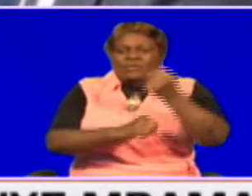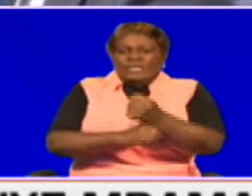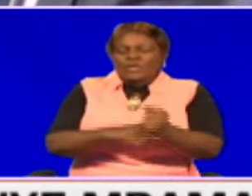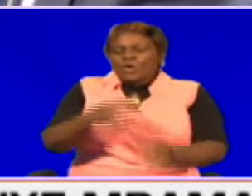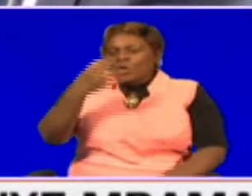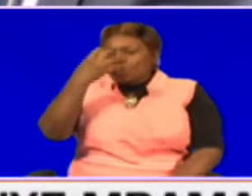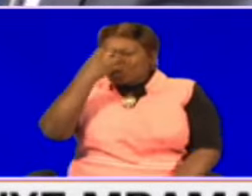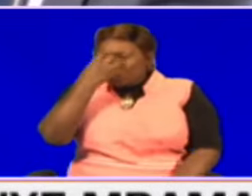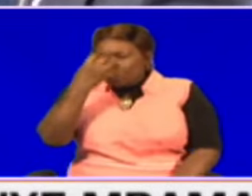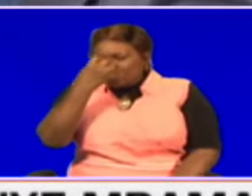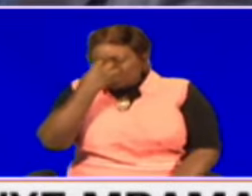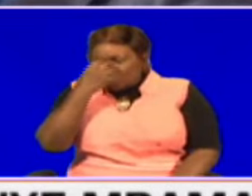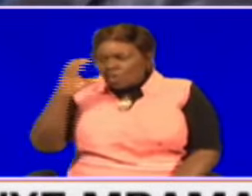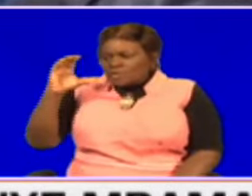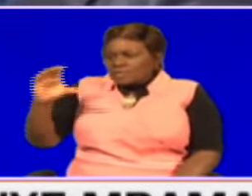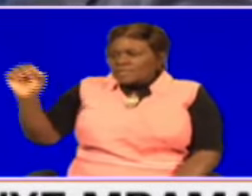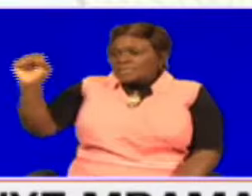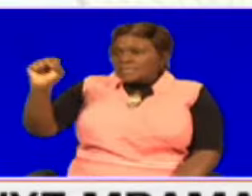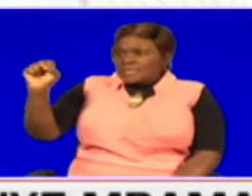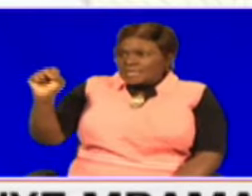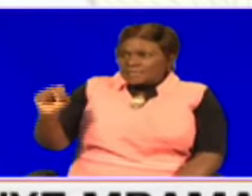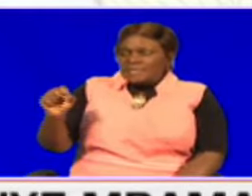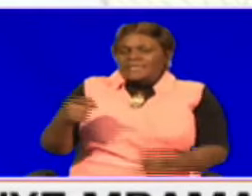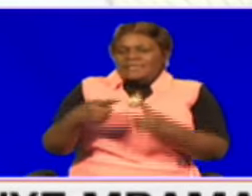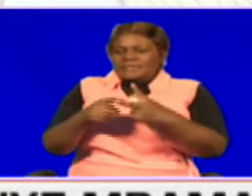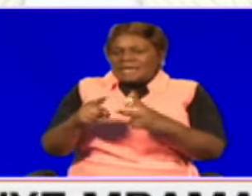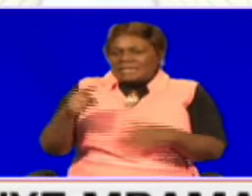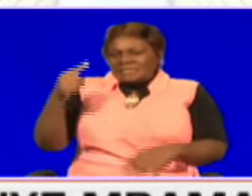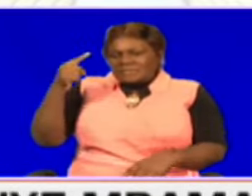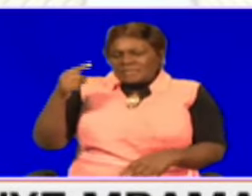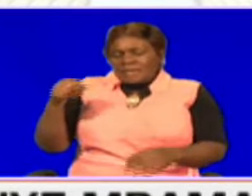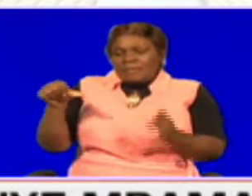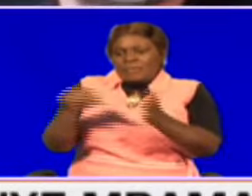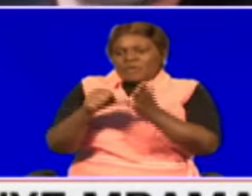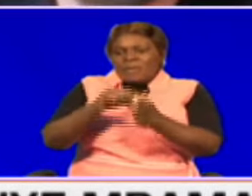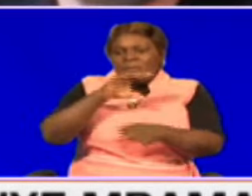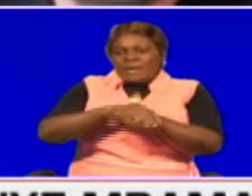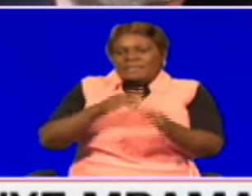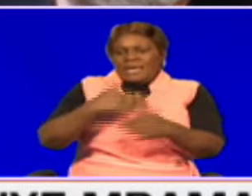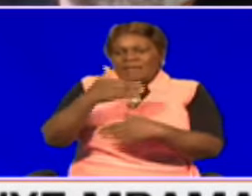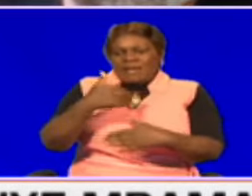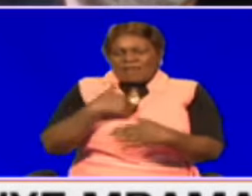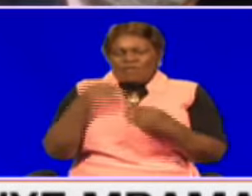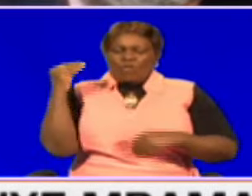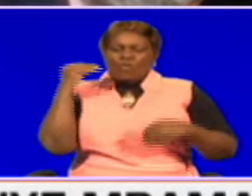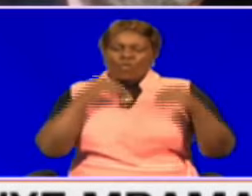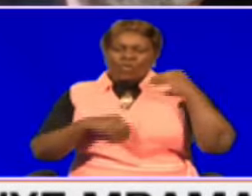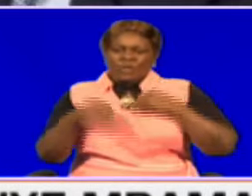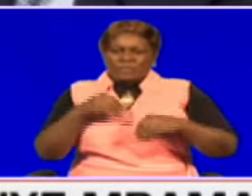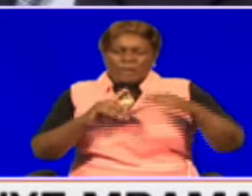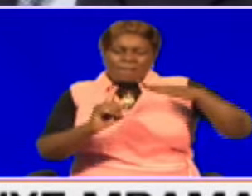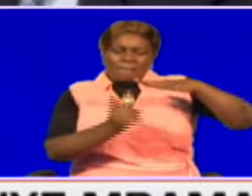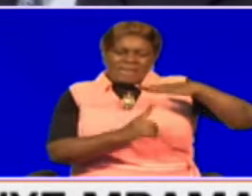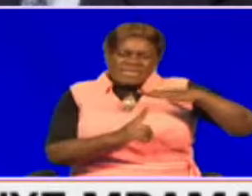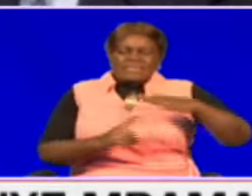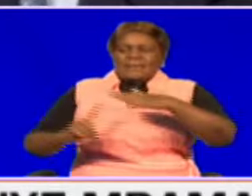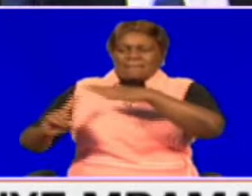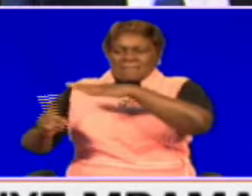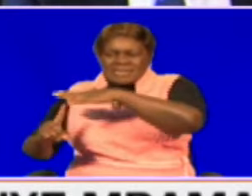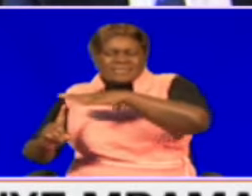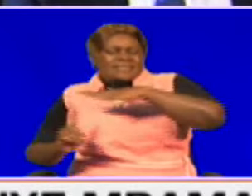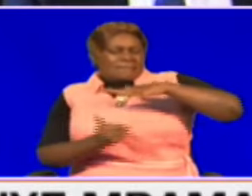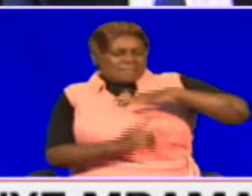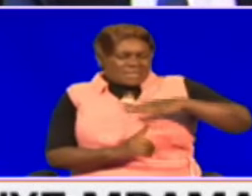Ruto wakiwemo mawaziri wake walipoanza kujipata pabaya baada kupatikana na kashfa wizara moja baada ya